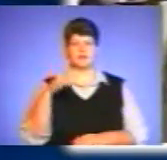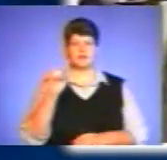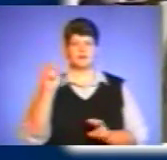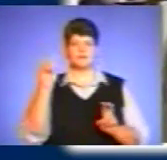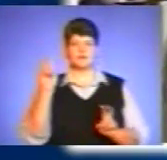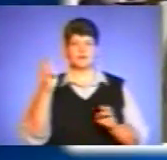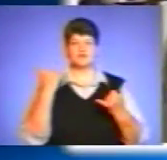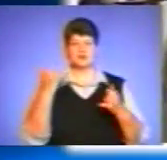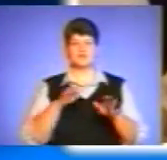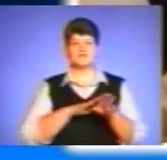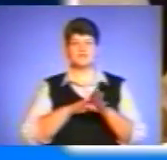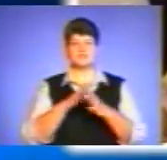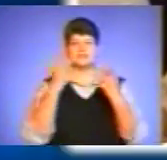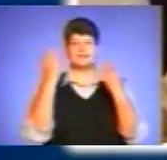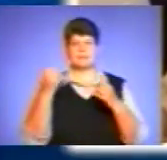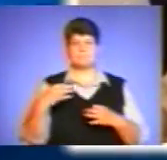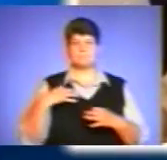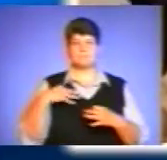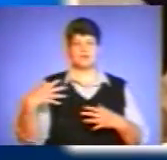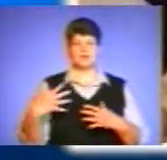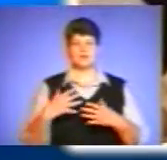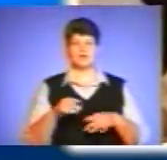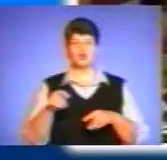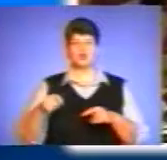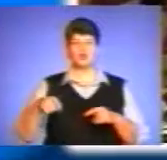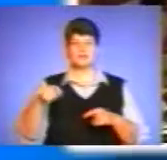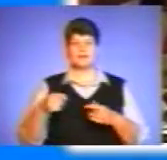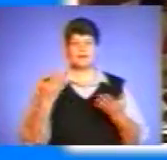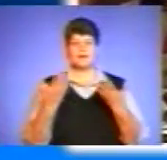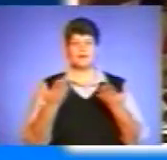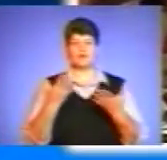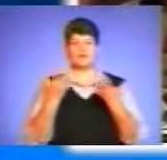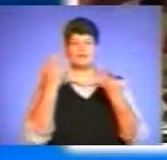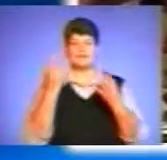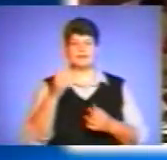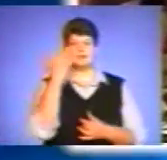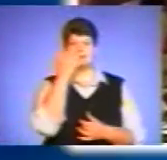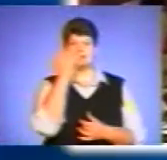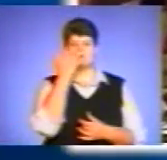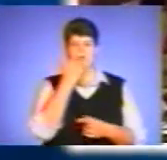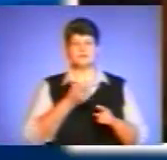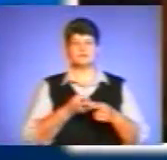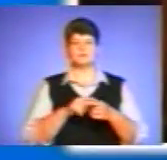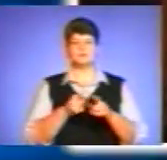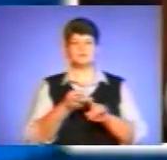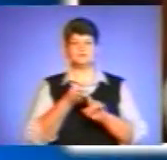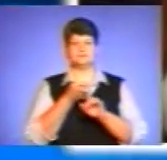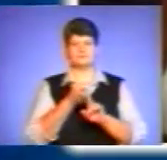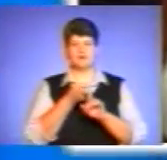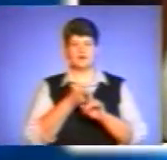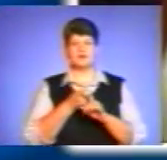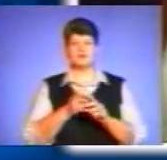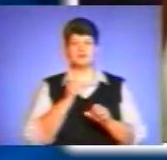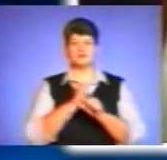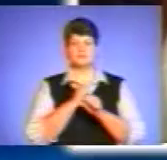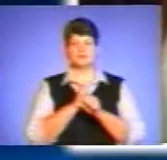Сьогодні відзначають День білої тростини або День сліпих. З цієї нагоди в обласному навчально-інформаційному центрі сліпих і слабозорих